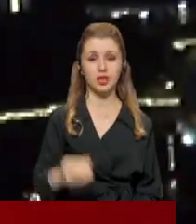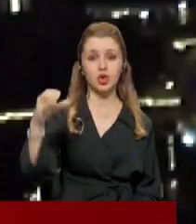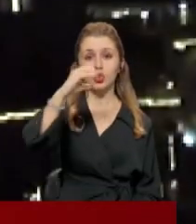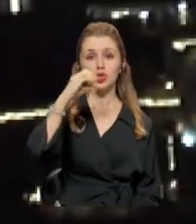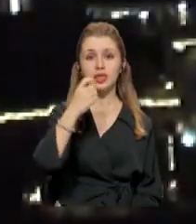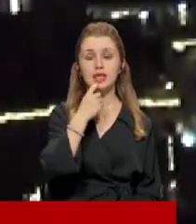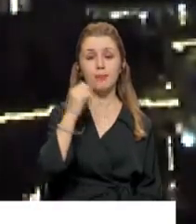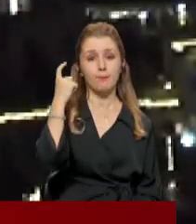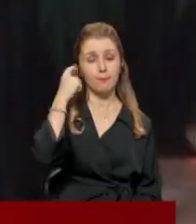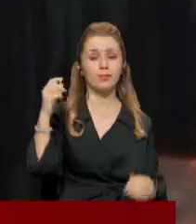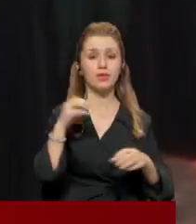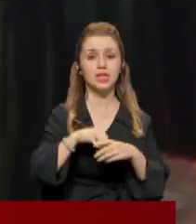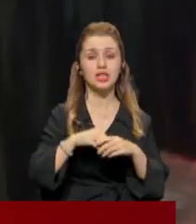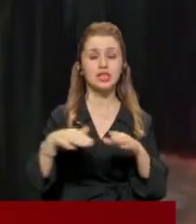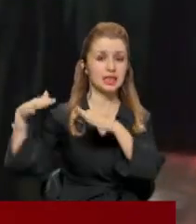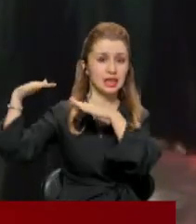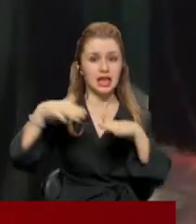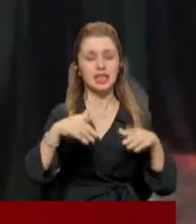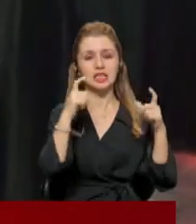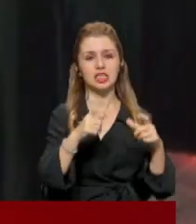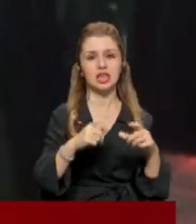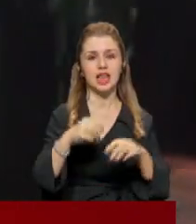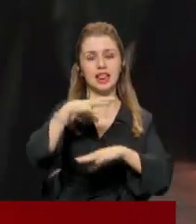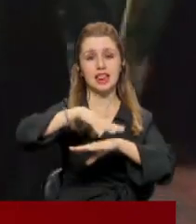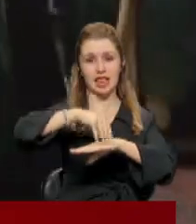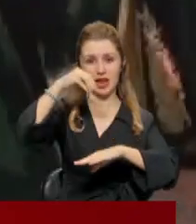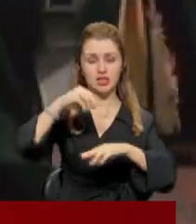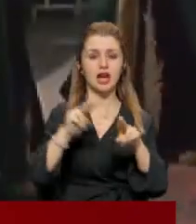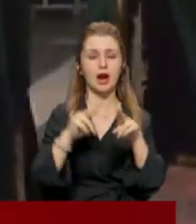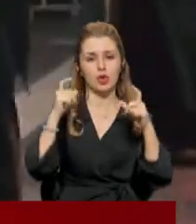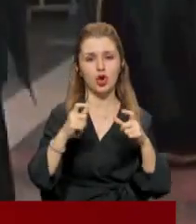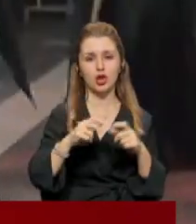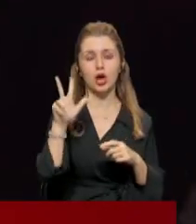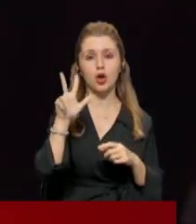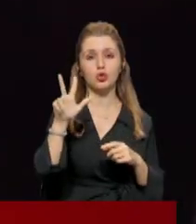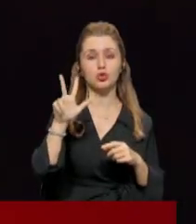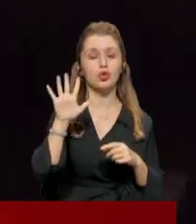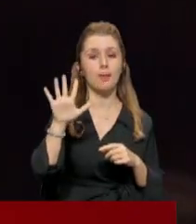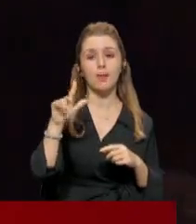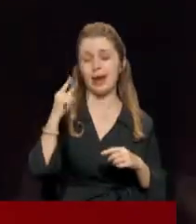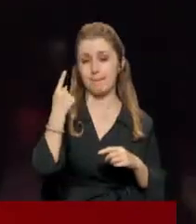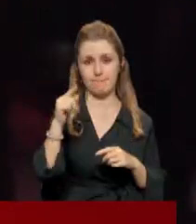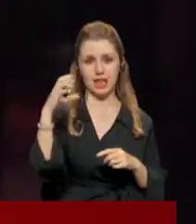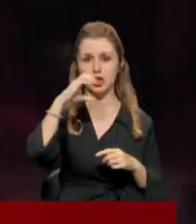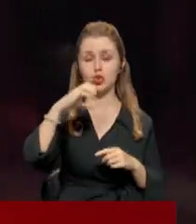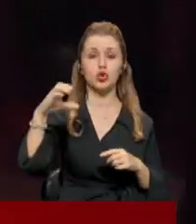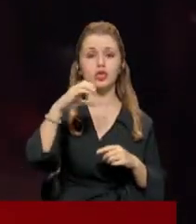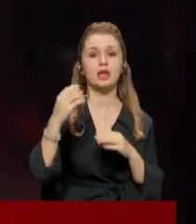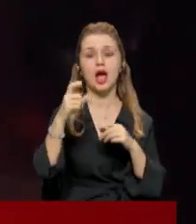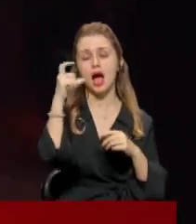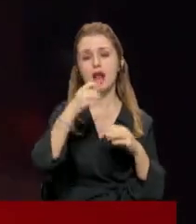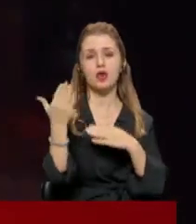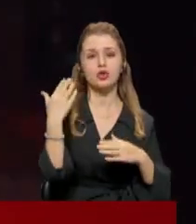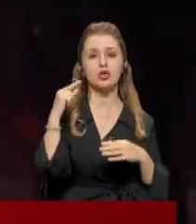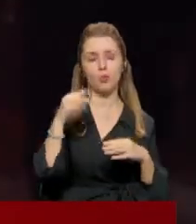Turistlerin yılbaşı için akın ettiği bir diğer tarihi şehirse Nevşehir, Kapadokya'ydı. Yaklaşık 35 bin yerli ve yabancı turist aylar öncesinden